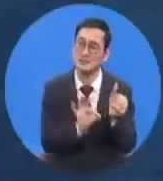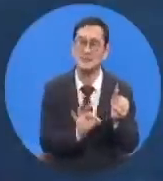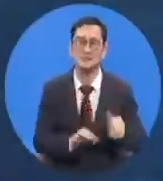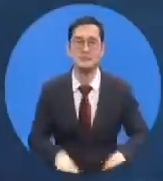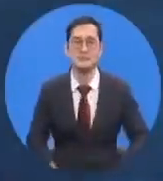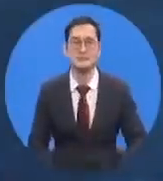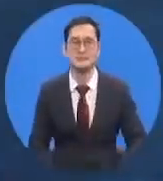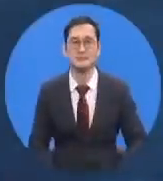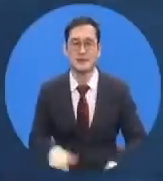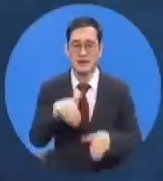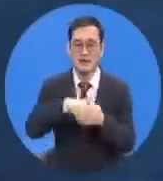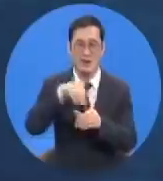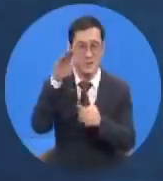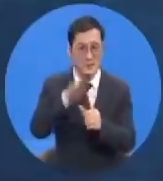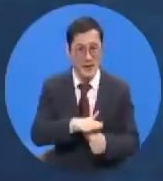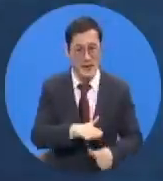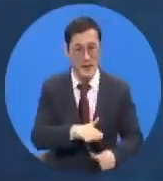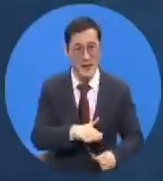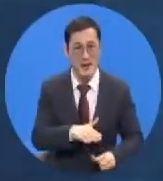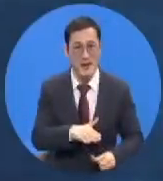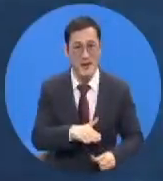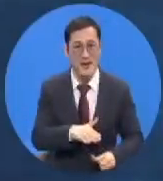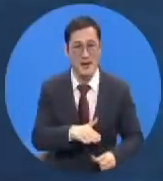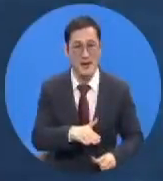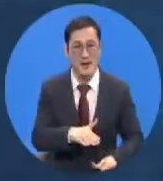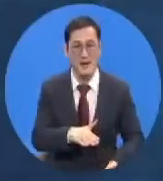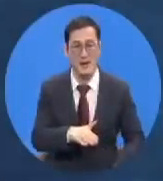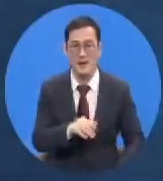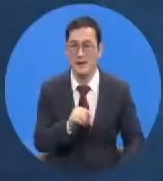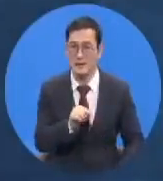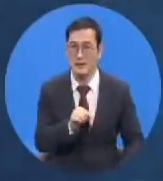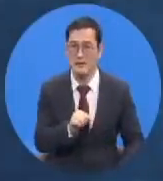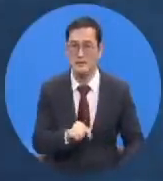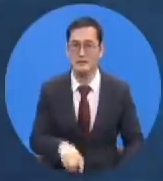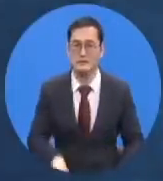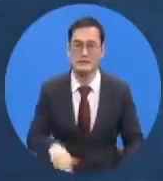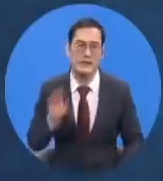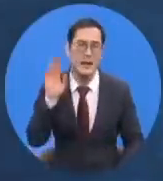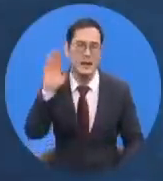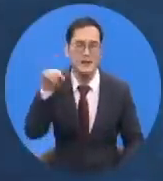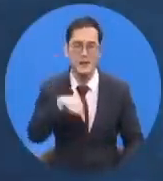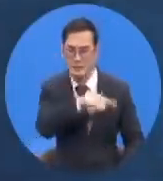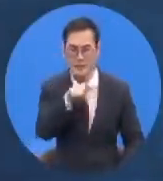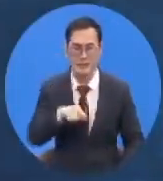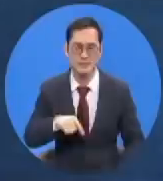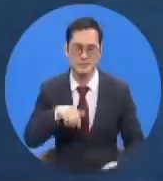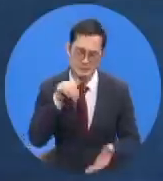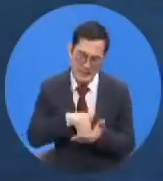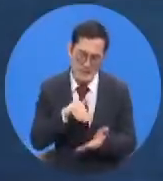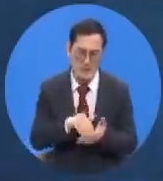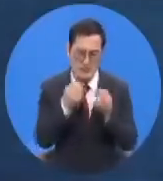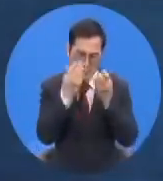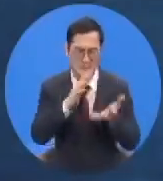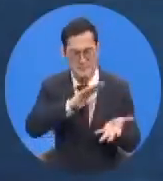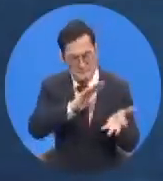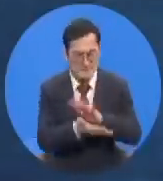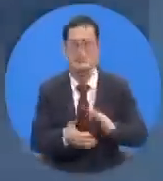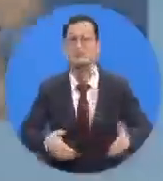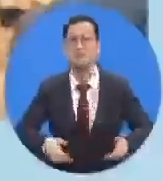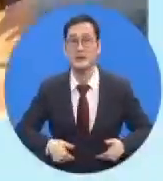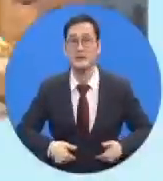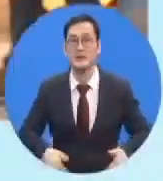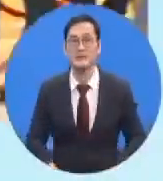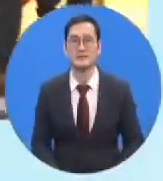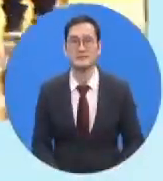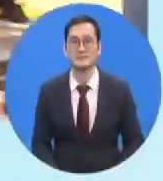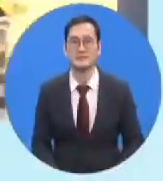참패했는데 이거 하나로 어떻게 국민의 민심을 달랠 수 있겠습니까? 네. 앞으로 더 많은 조치가 있어야 될 거라고 생각하고요. 다만 이제 청와대가